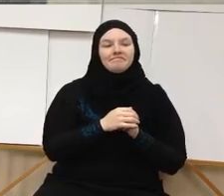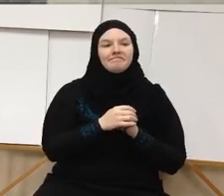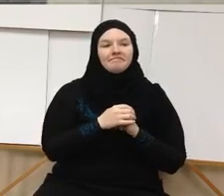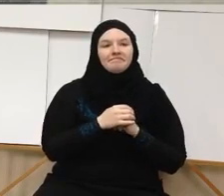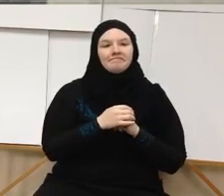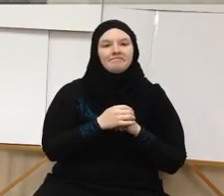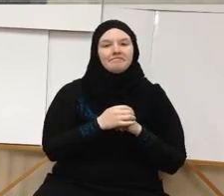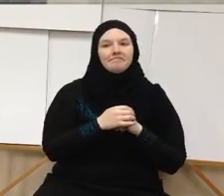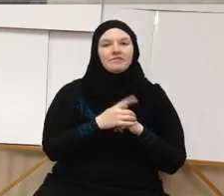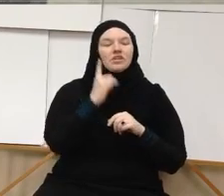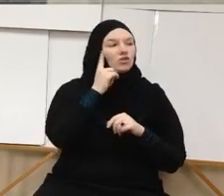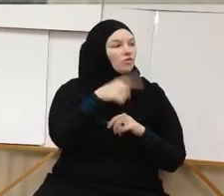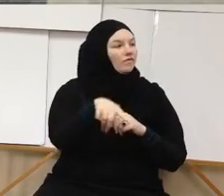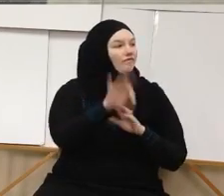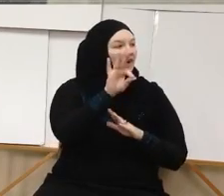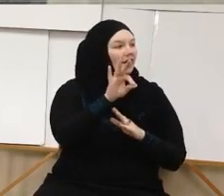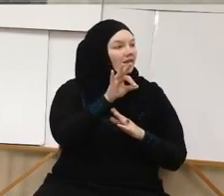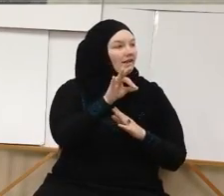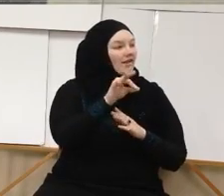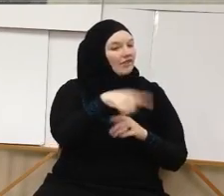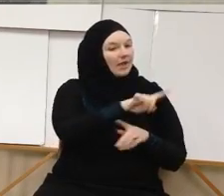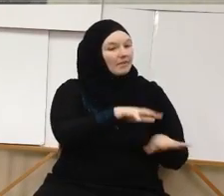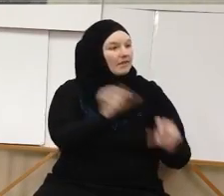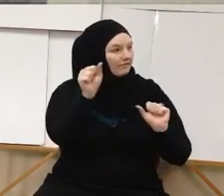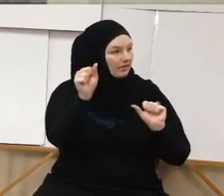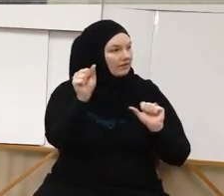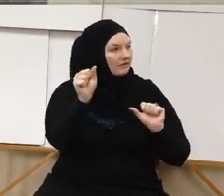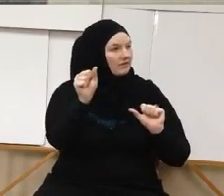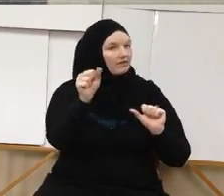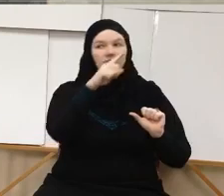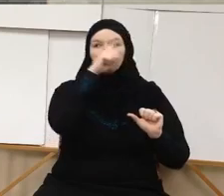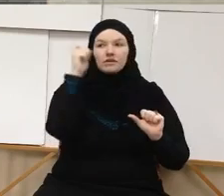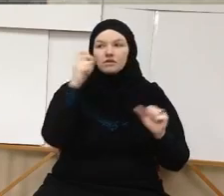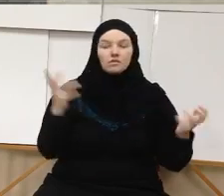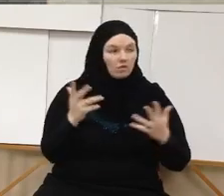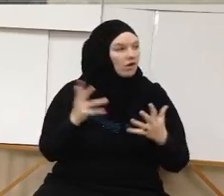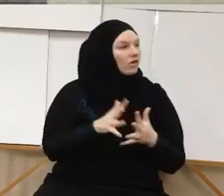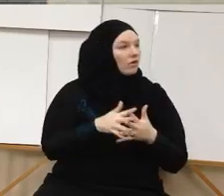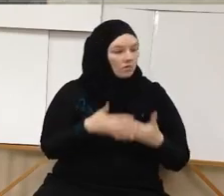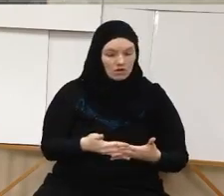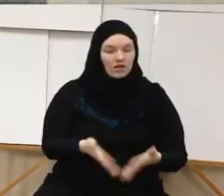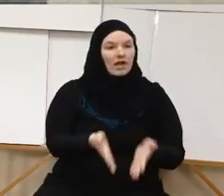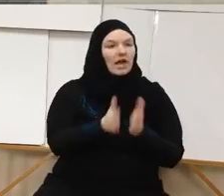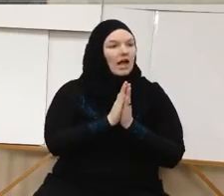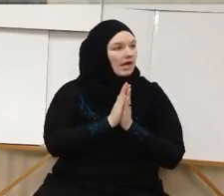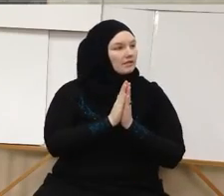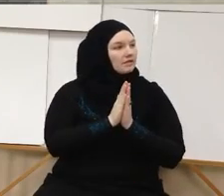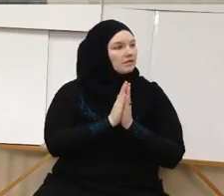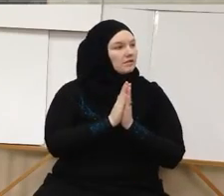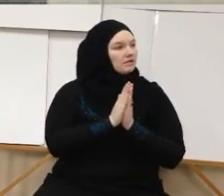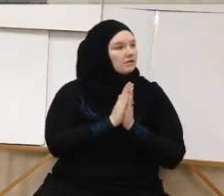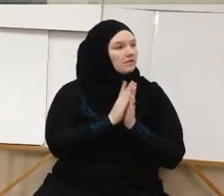صُدُودًا. You find them turning away because what? The Quran asks rhetorical